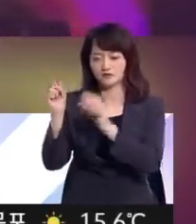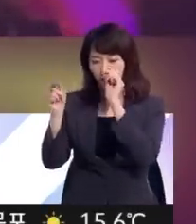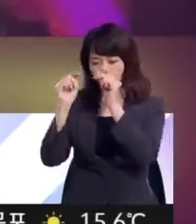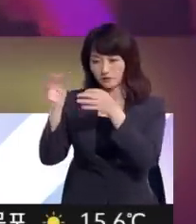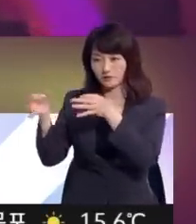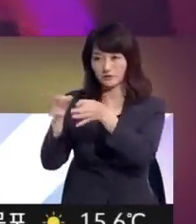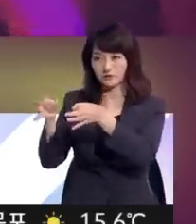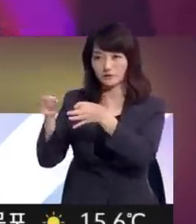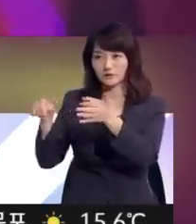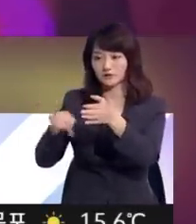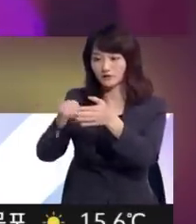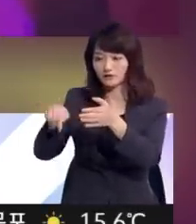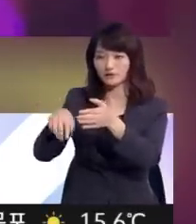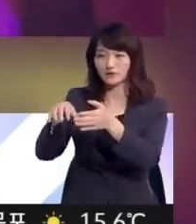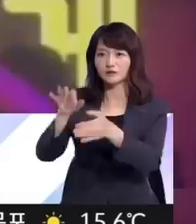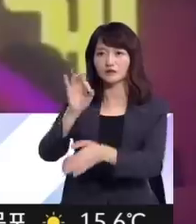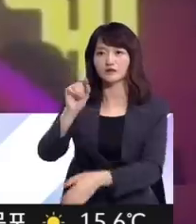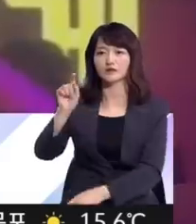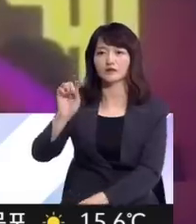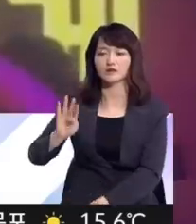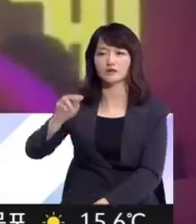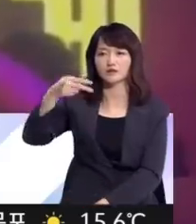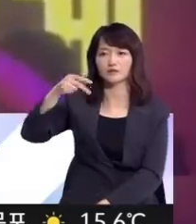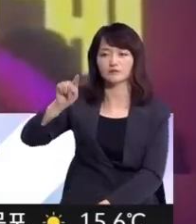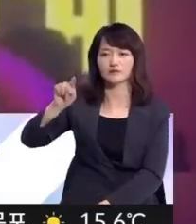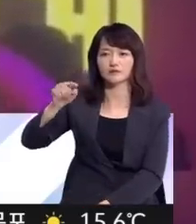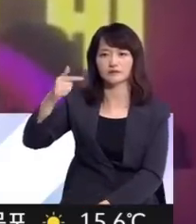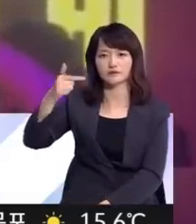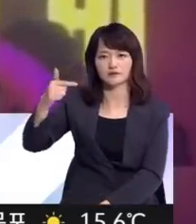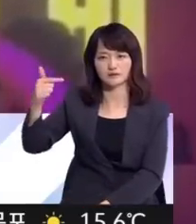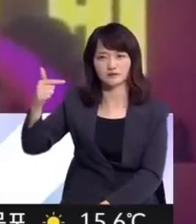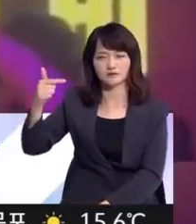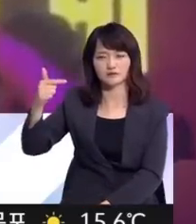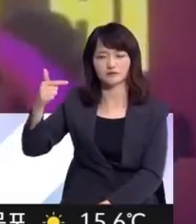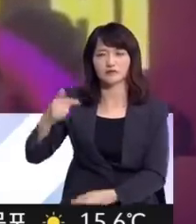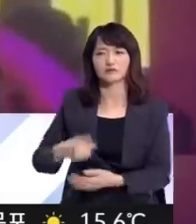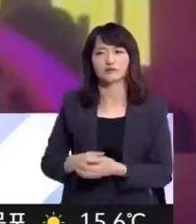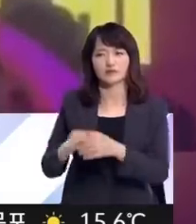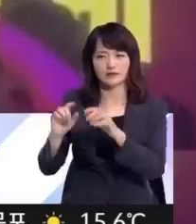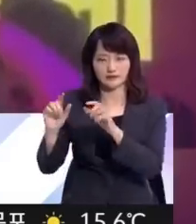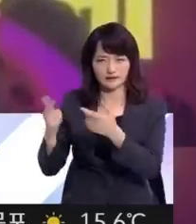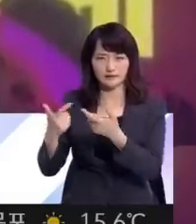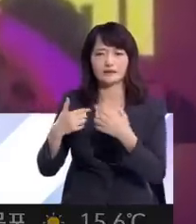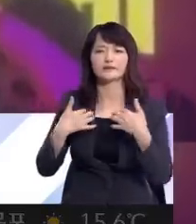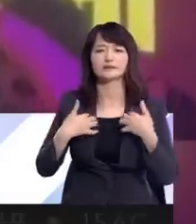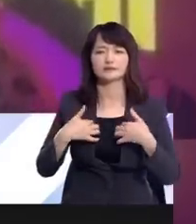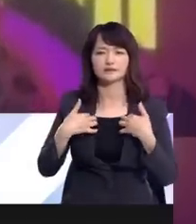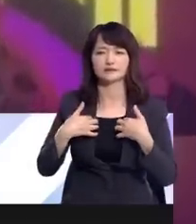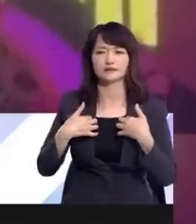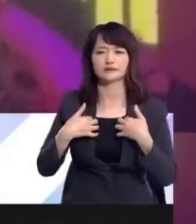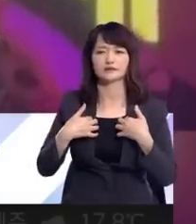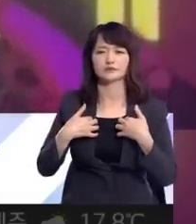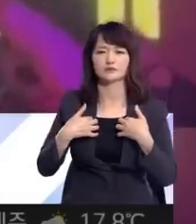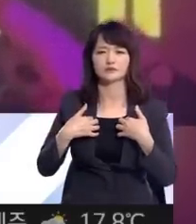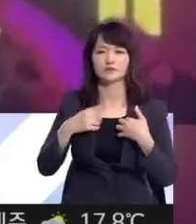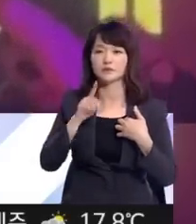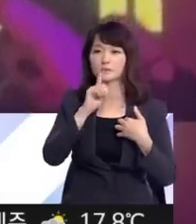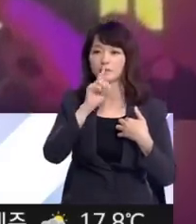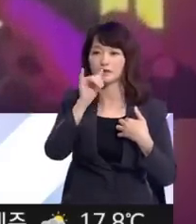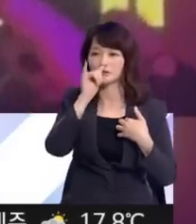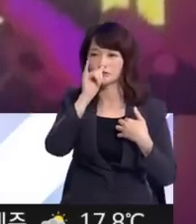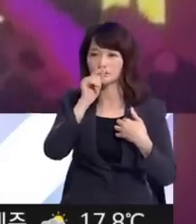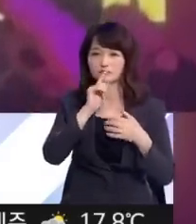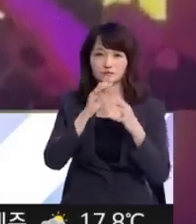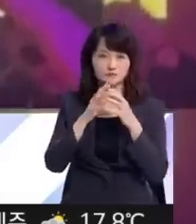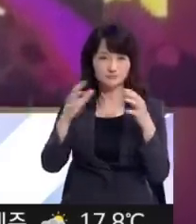전광판에 앞사 니은 니은 노노라는 뜻으로 보이고요 즐겁게 놀자라는 문구를 띄우기도 해서 논란이 되고 있습니다 아니 그